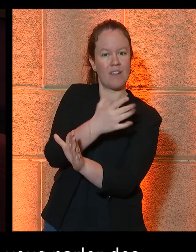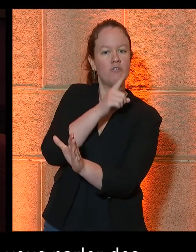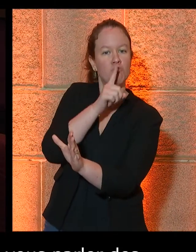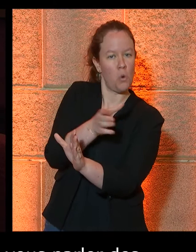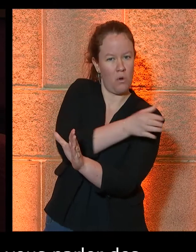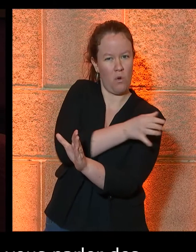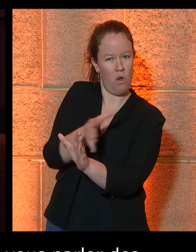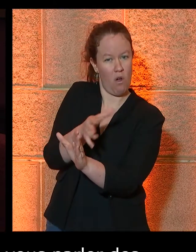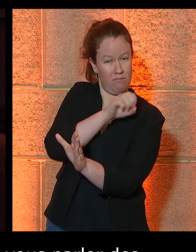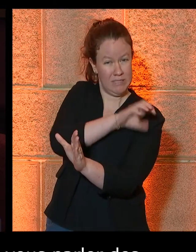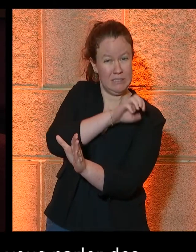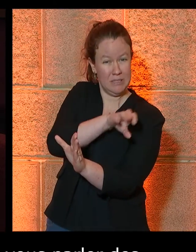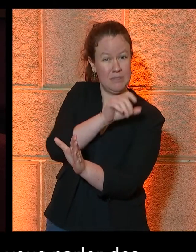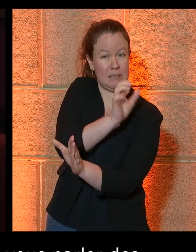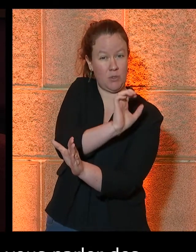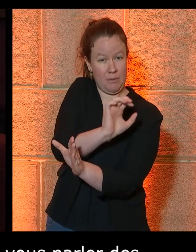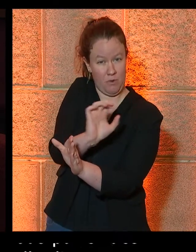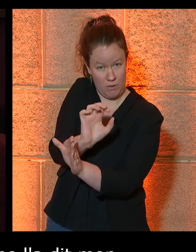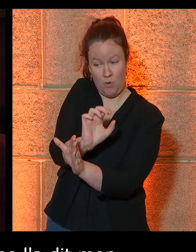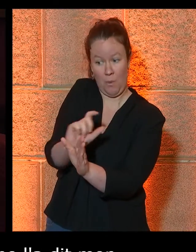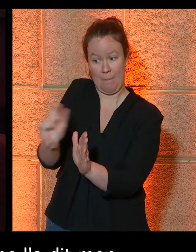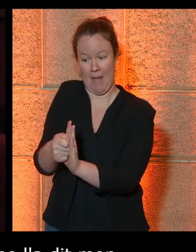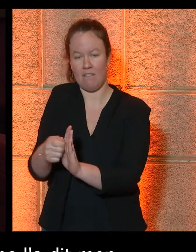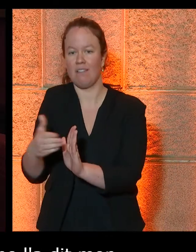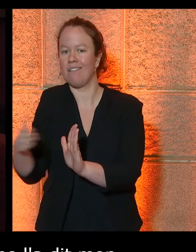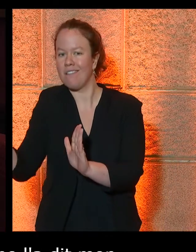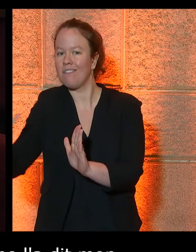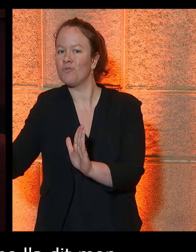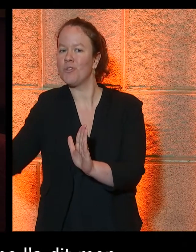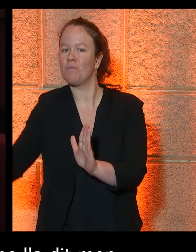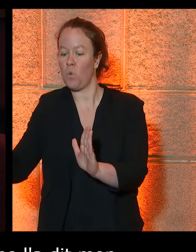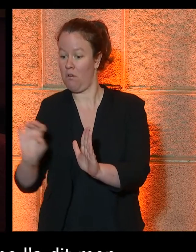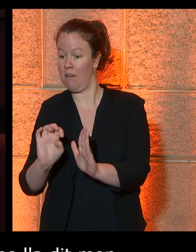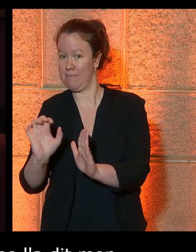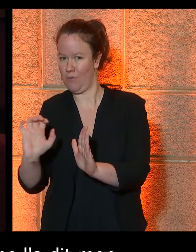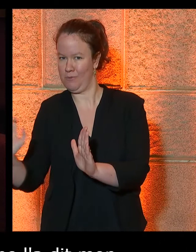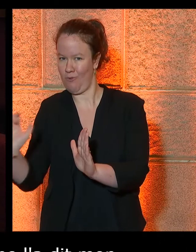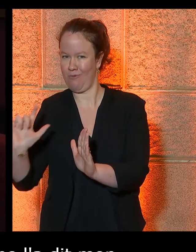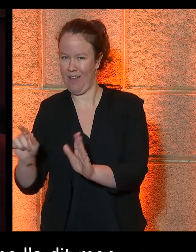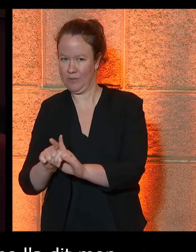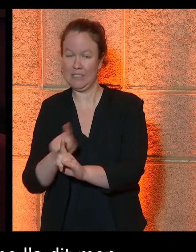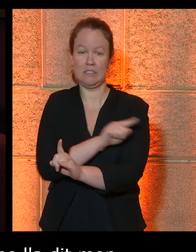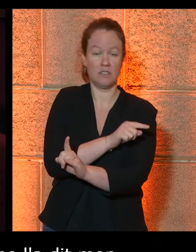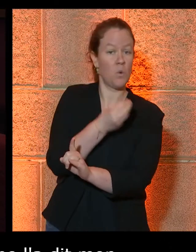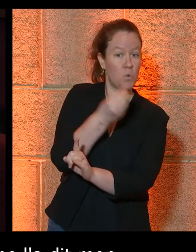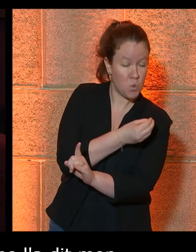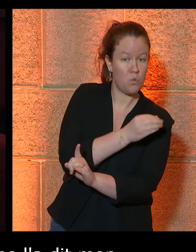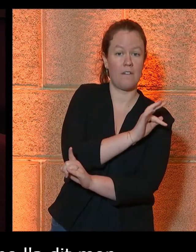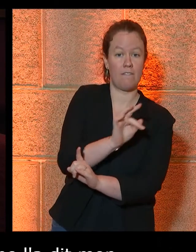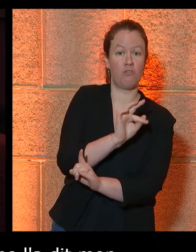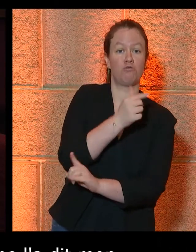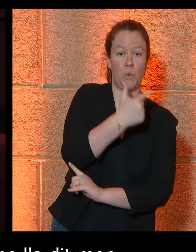tours. Donc ces émissions seront diffusées en 2022 sur France 2, sur France 3, sur France Info, sur